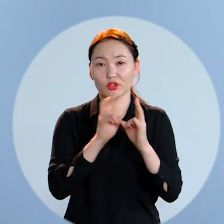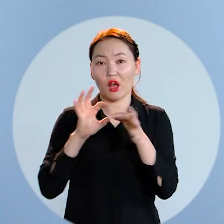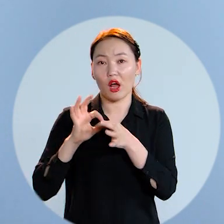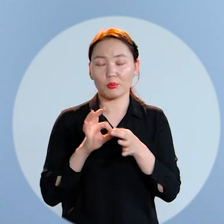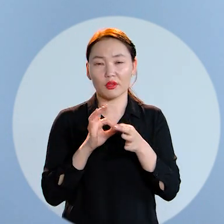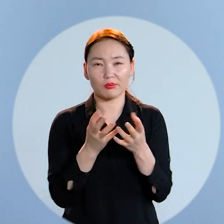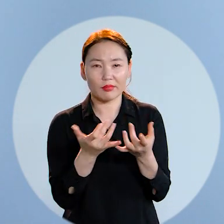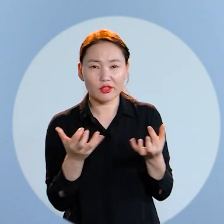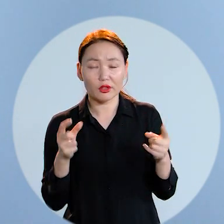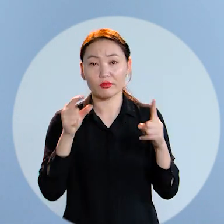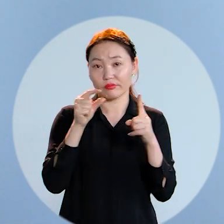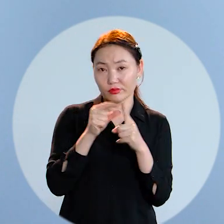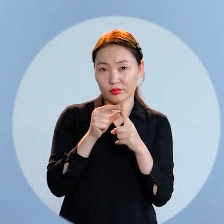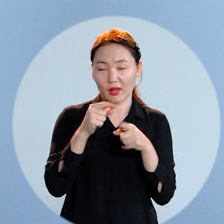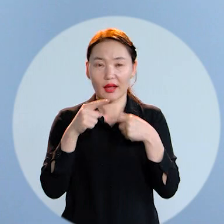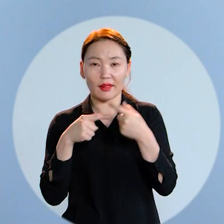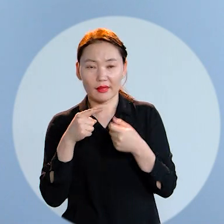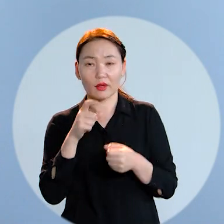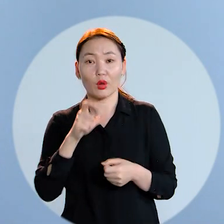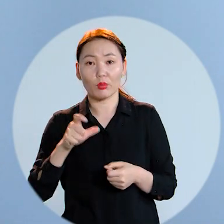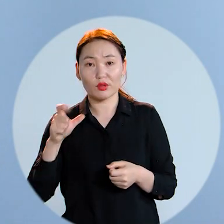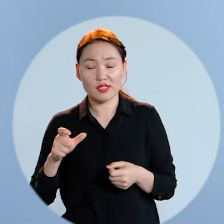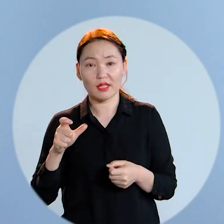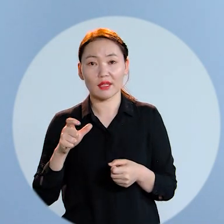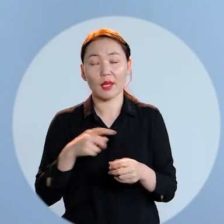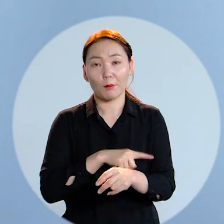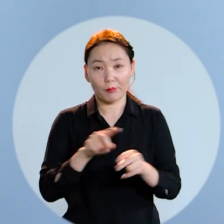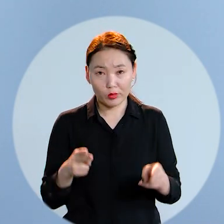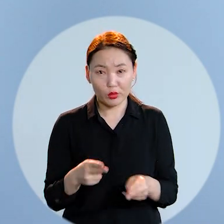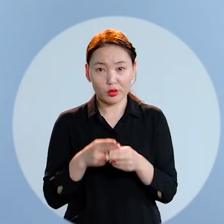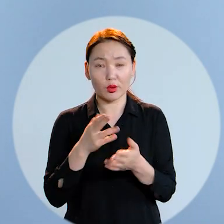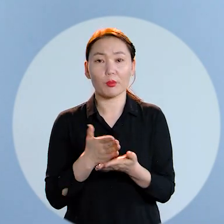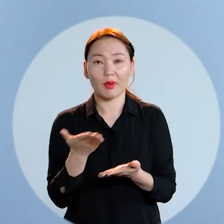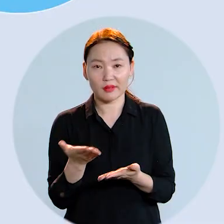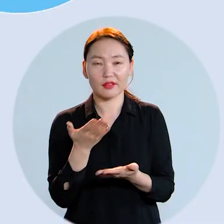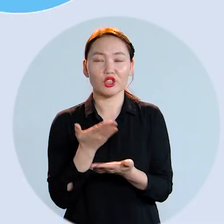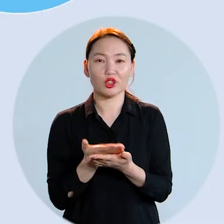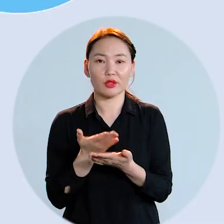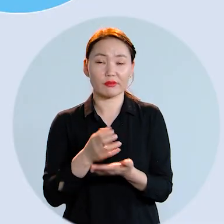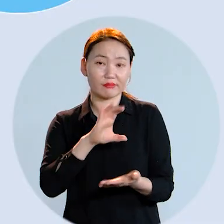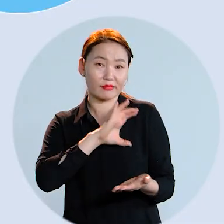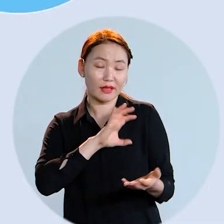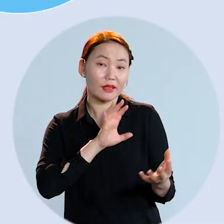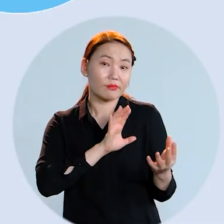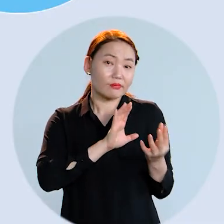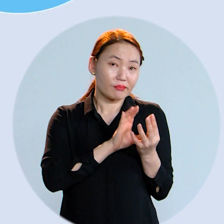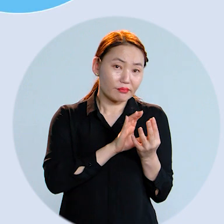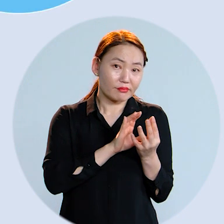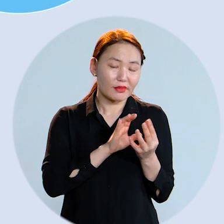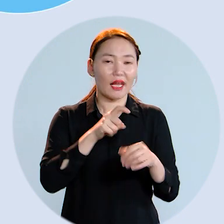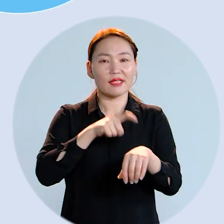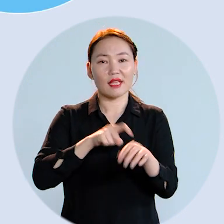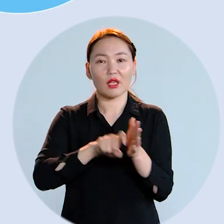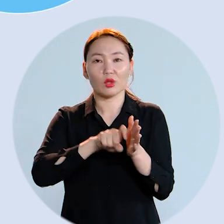тийм ээ, хэллэгүүд, хүмүүсийн одоо бодомжууд, өгнөлтүүд байдаг. За жишээлбэл дотны найзыг бол цаг хугацааны